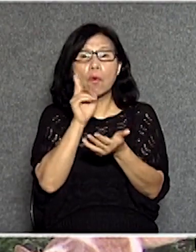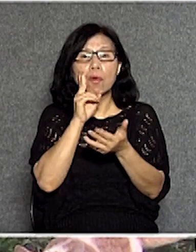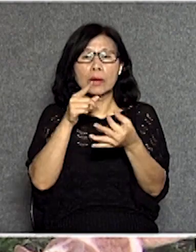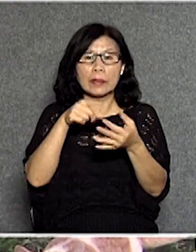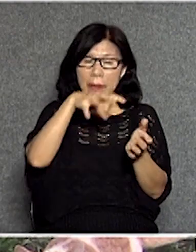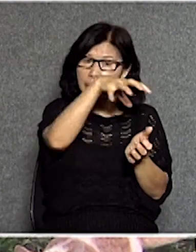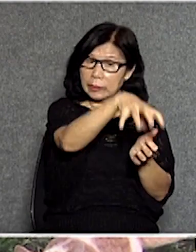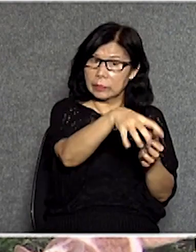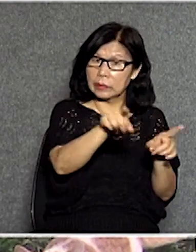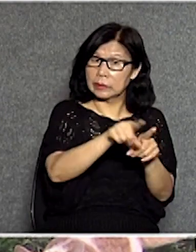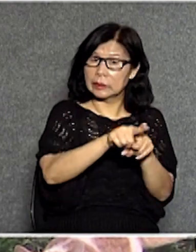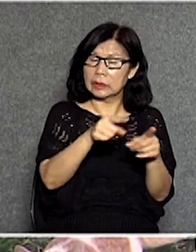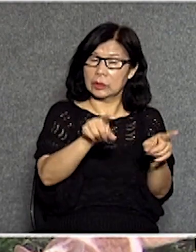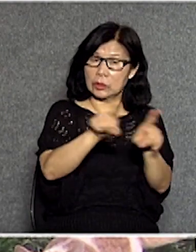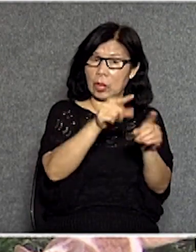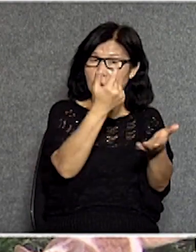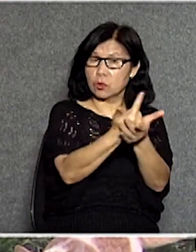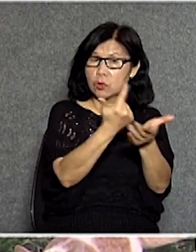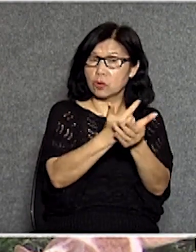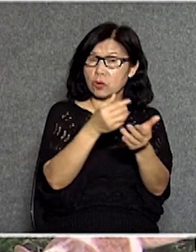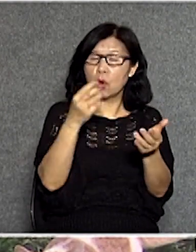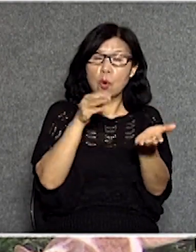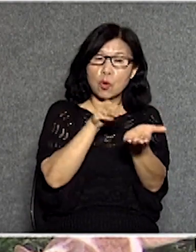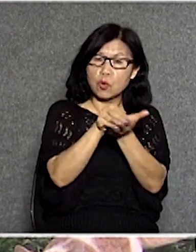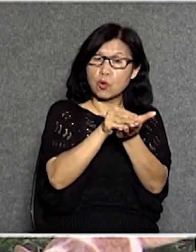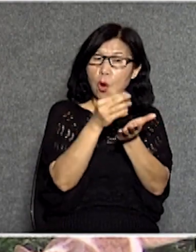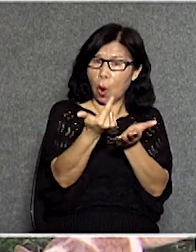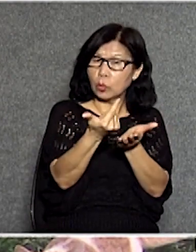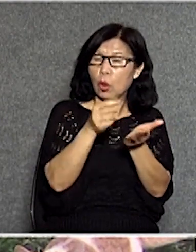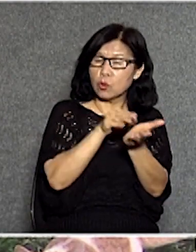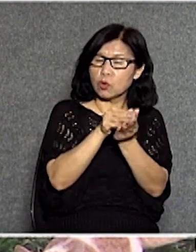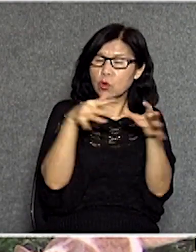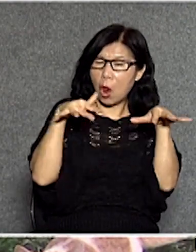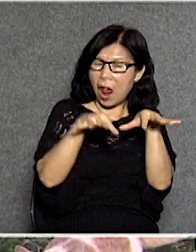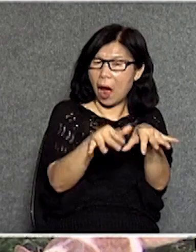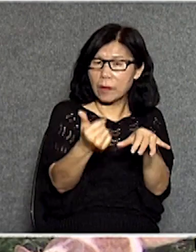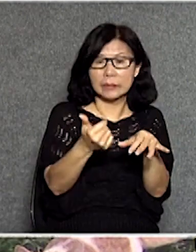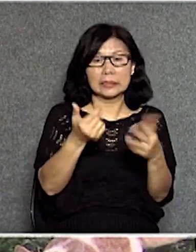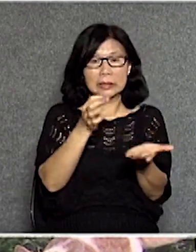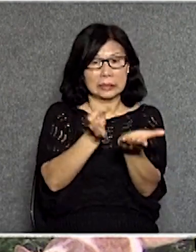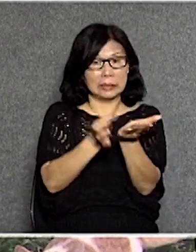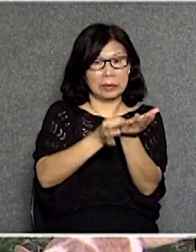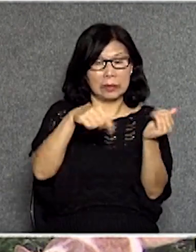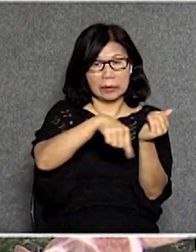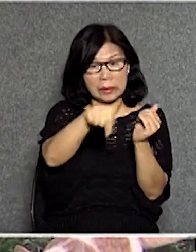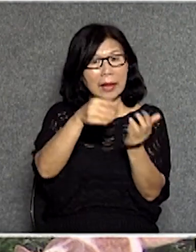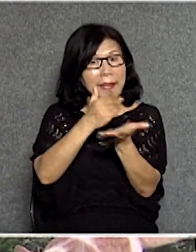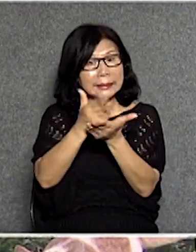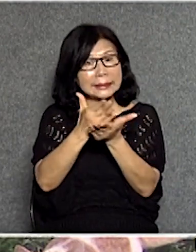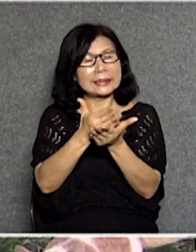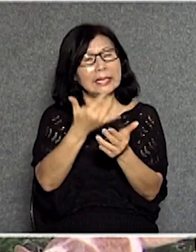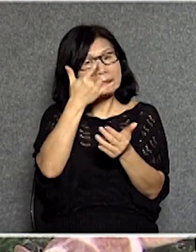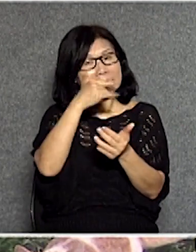個重點的老鼠的黑點嗰度會不會試行做一